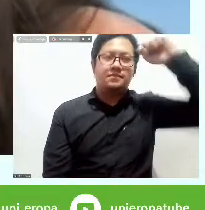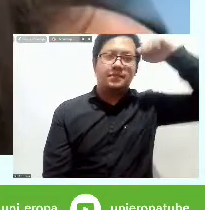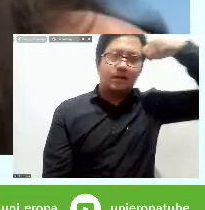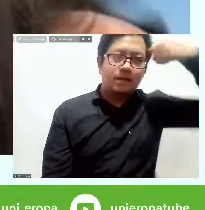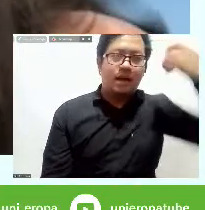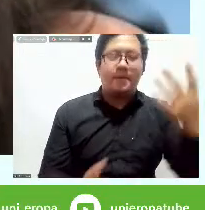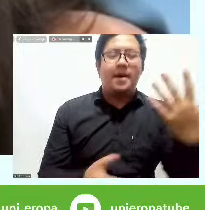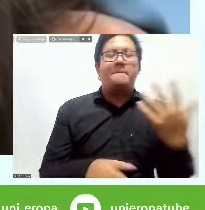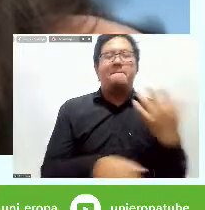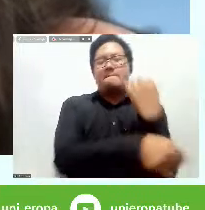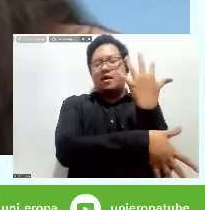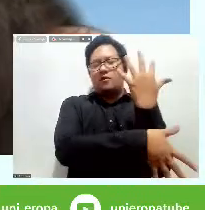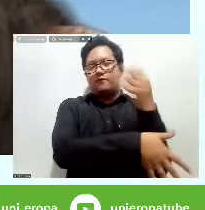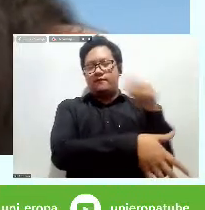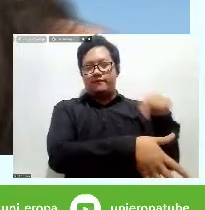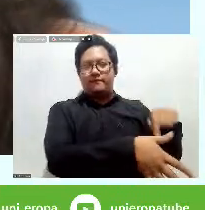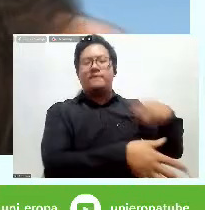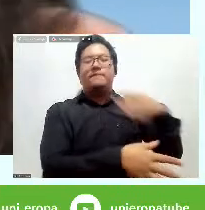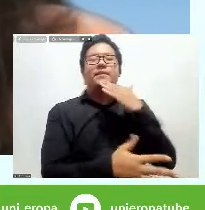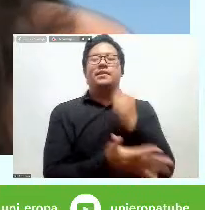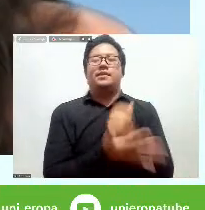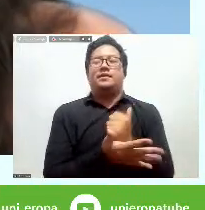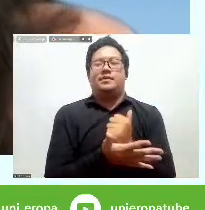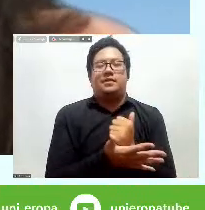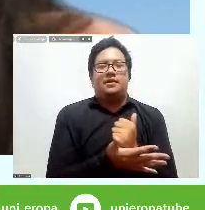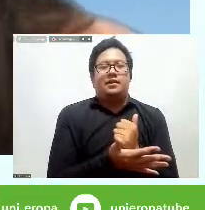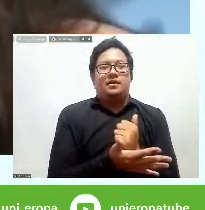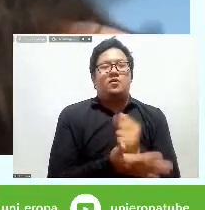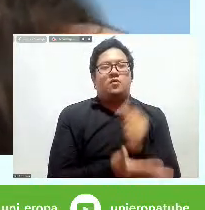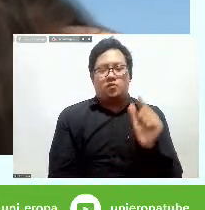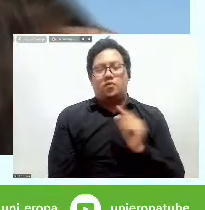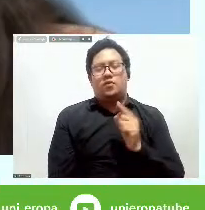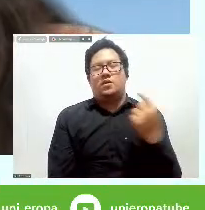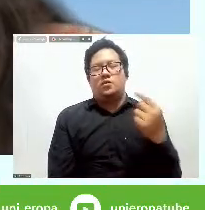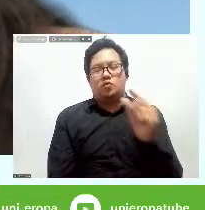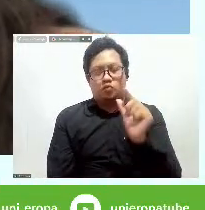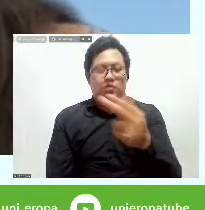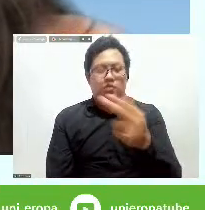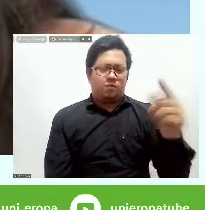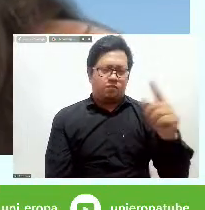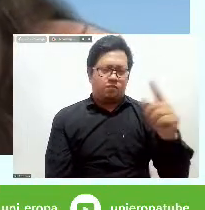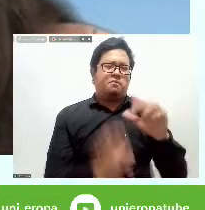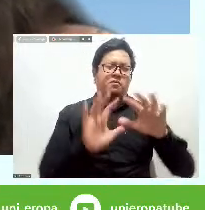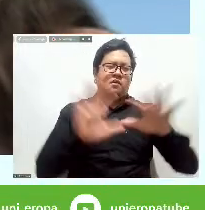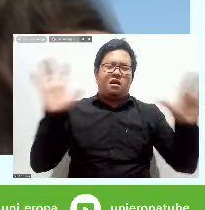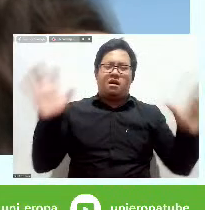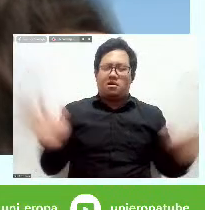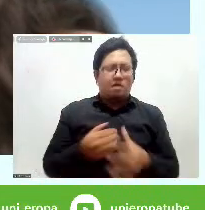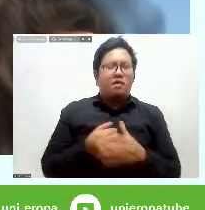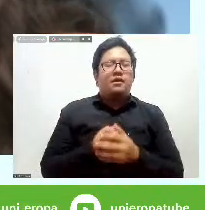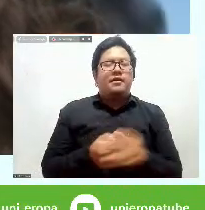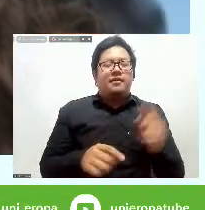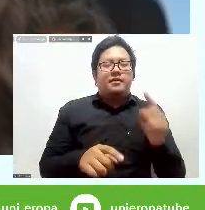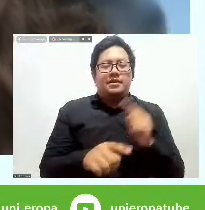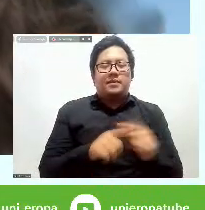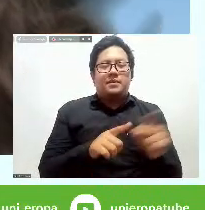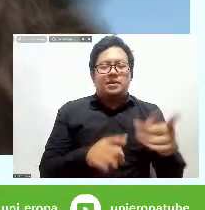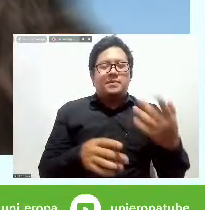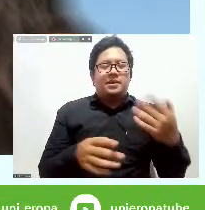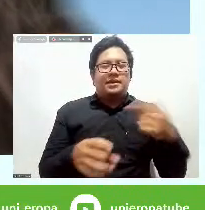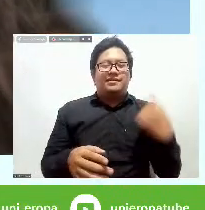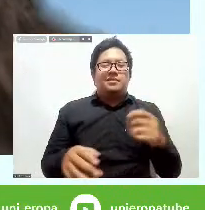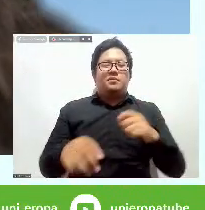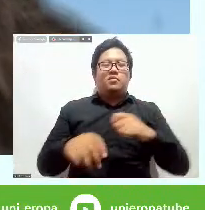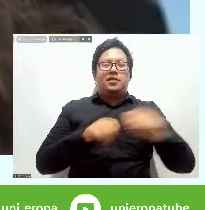yang paling penting Sebenarnya ada untuk Indonesia dan banyak banget Tentang Kita enggak menghilangkan itu semua ya ini bisa